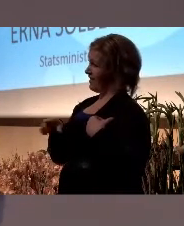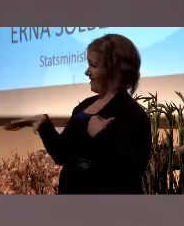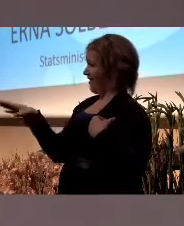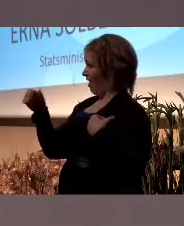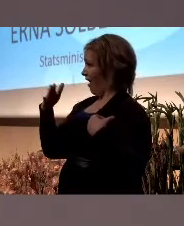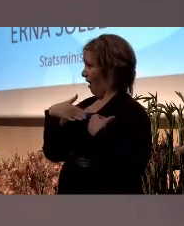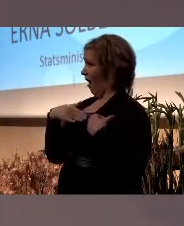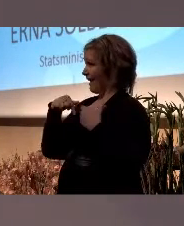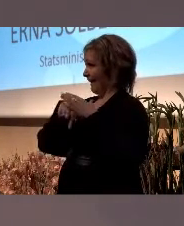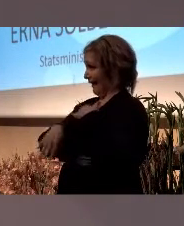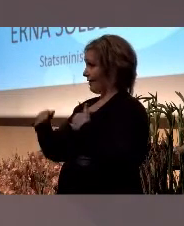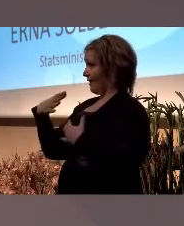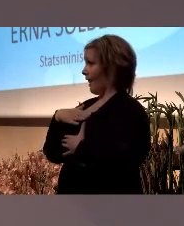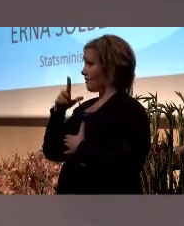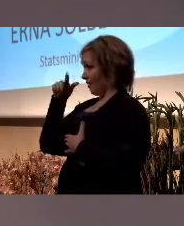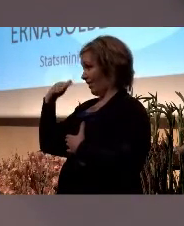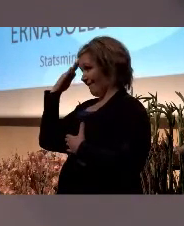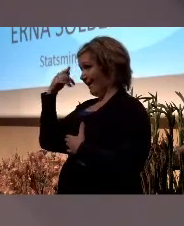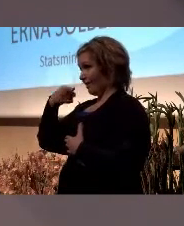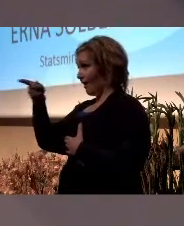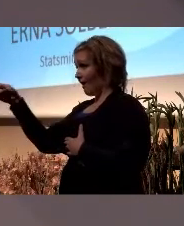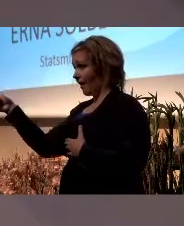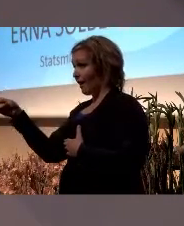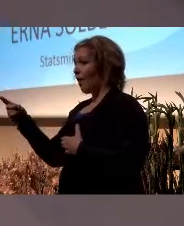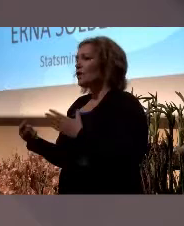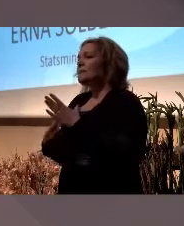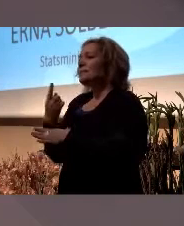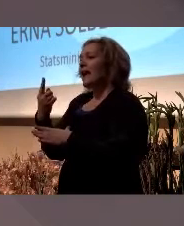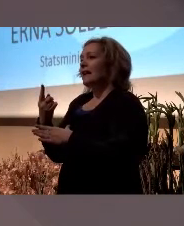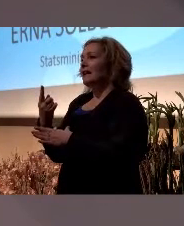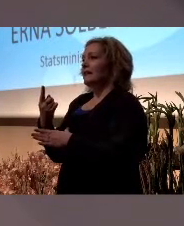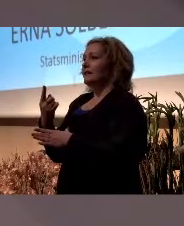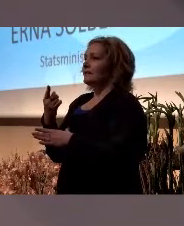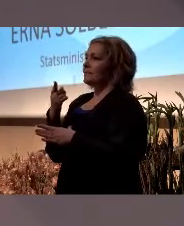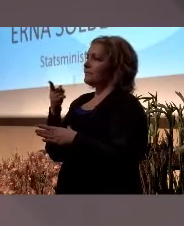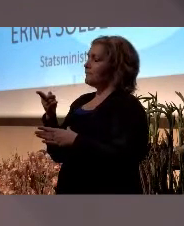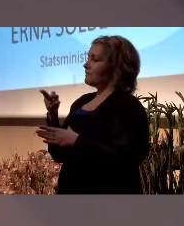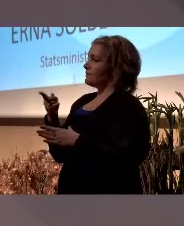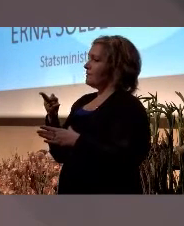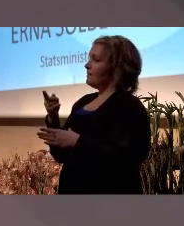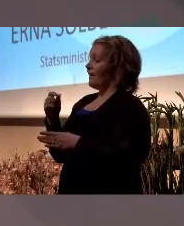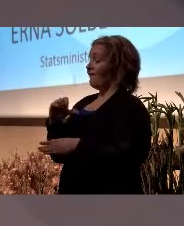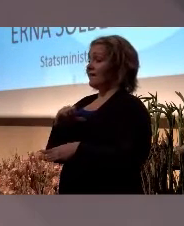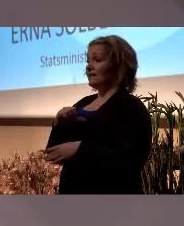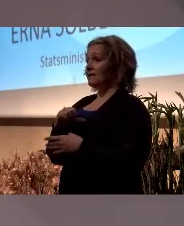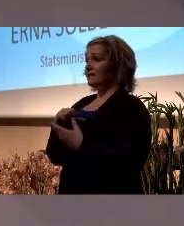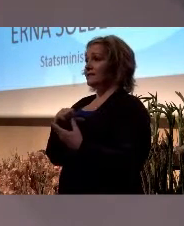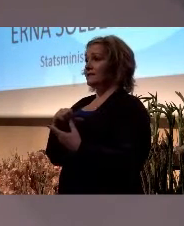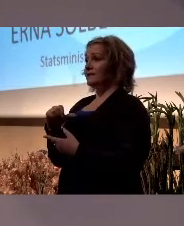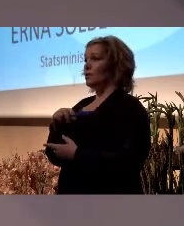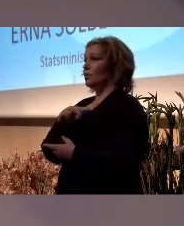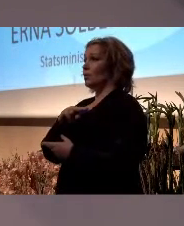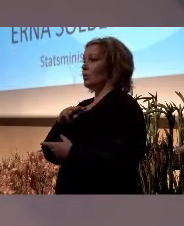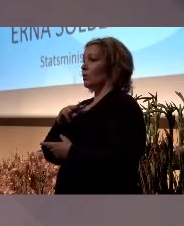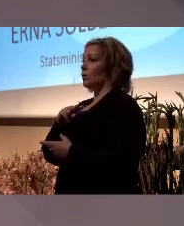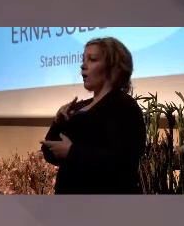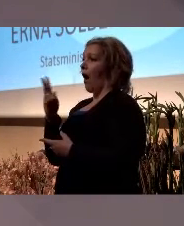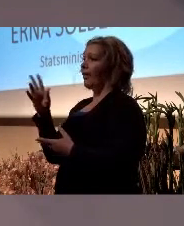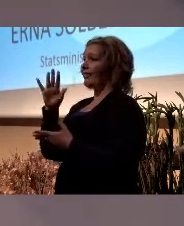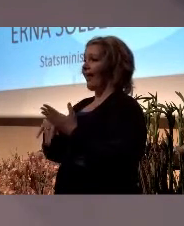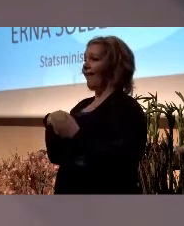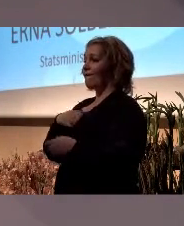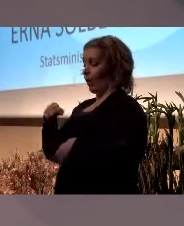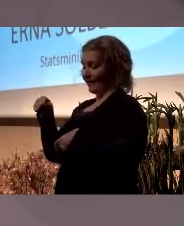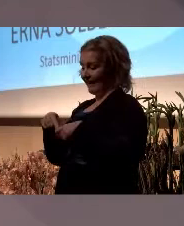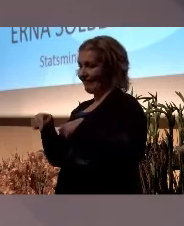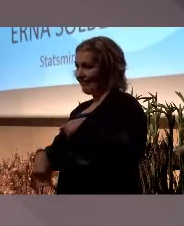har innlevelse til å vite. Og spesielt stor blir den hvis det er noe annet enn et vondt kne,